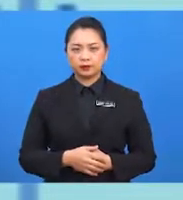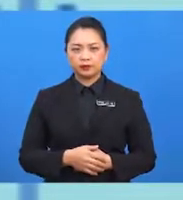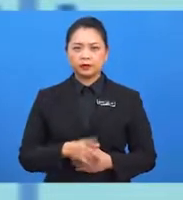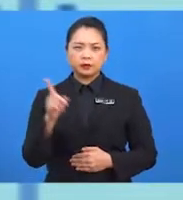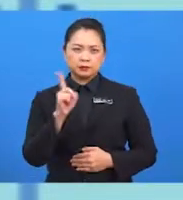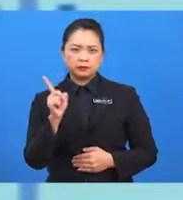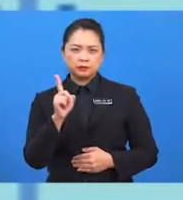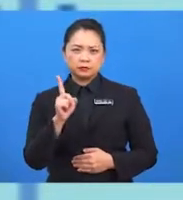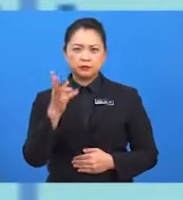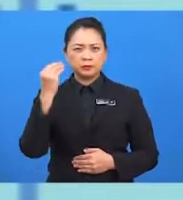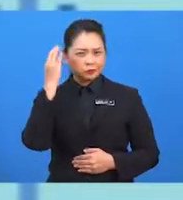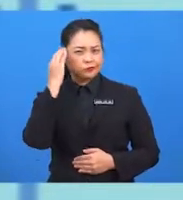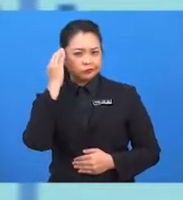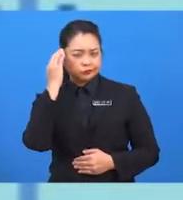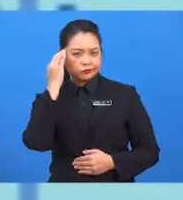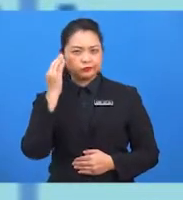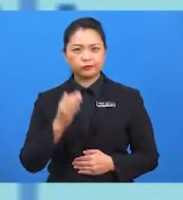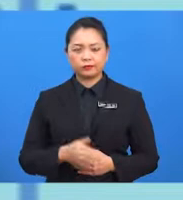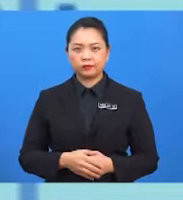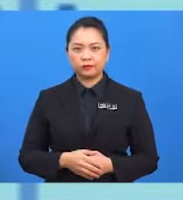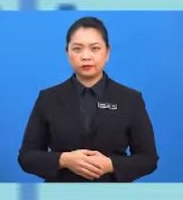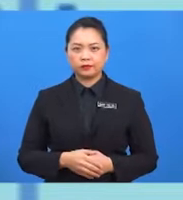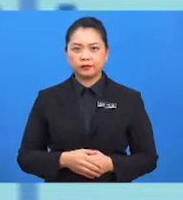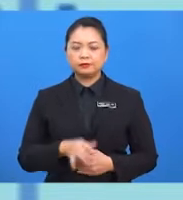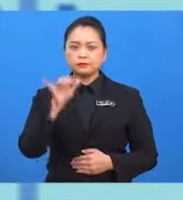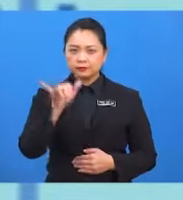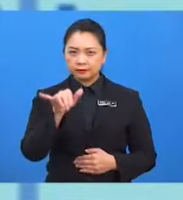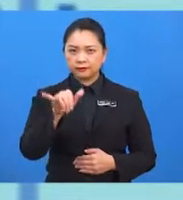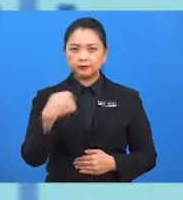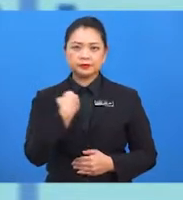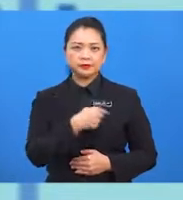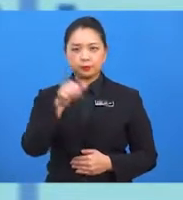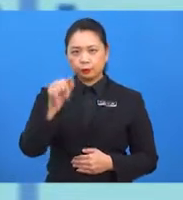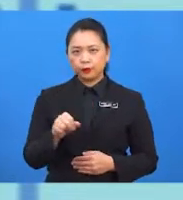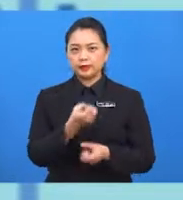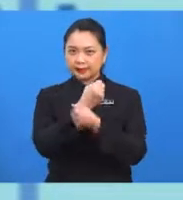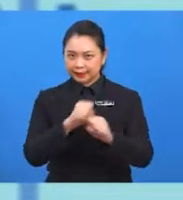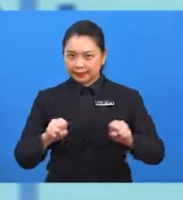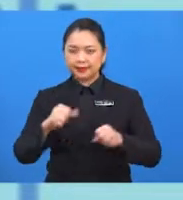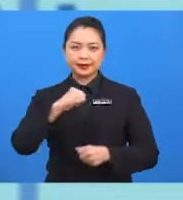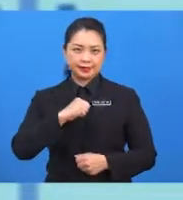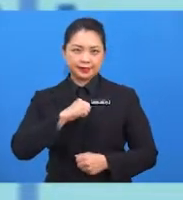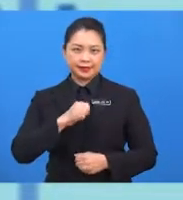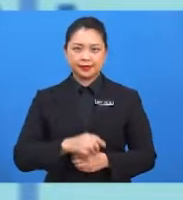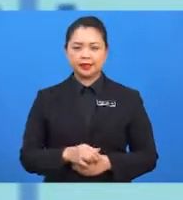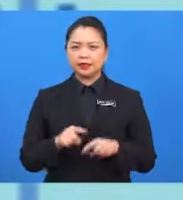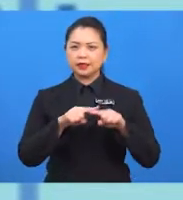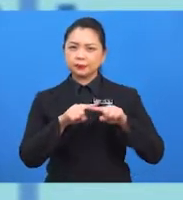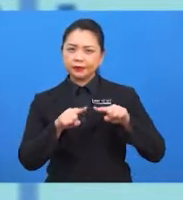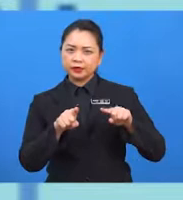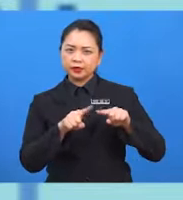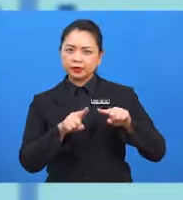mana enggak dapat lautan piawai nih ye kita boleh sedekat sendiri tapi